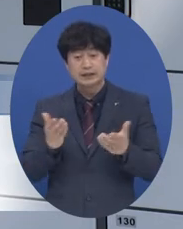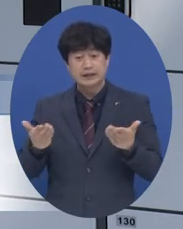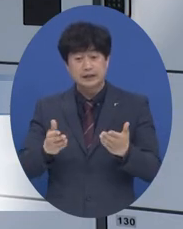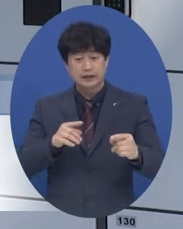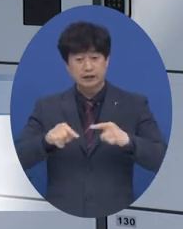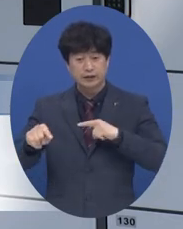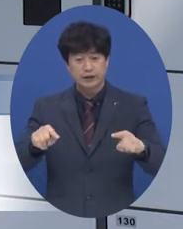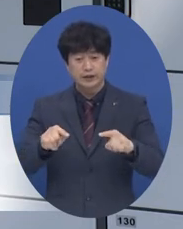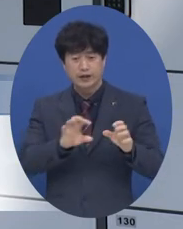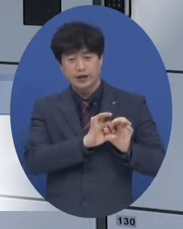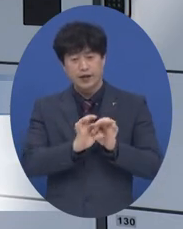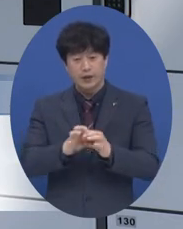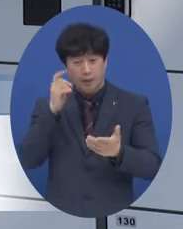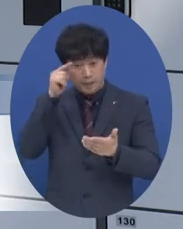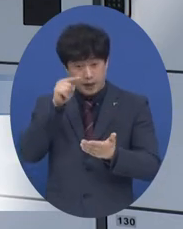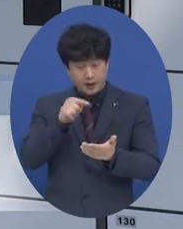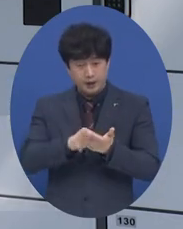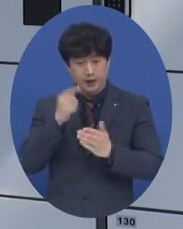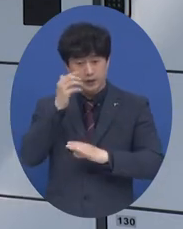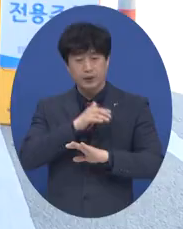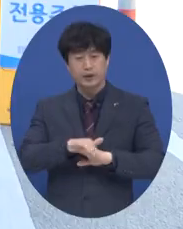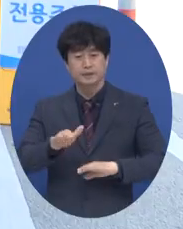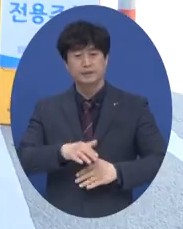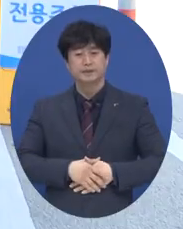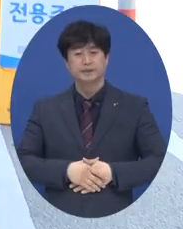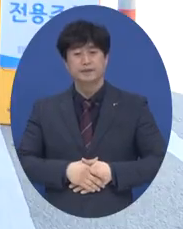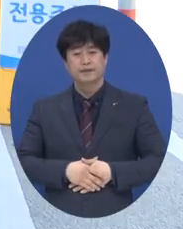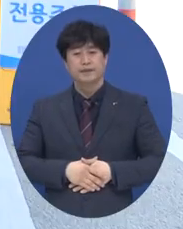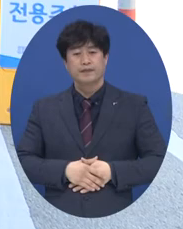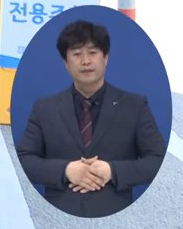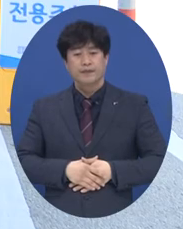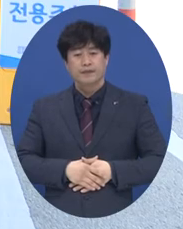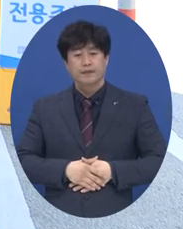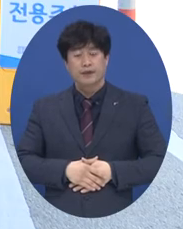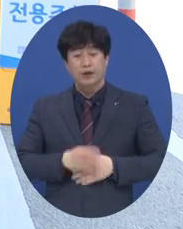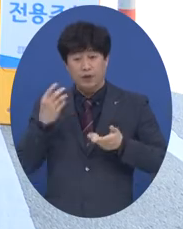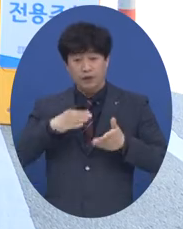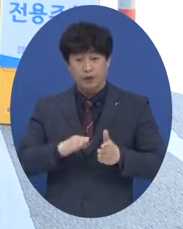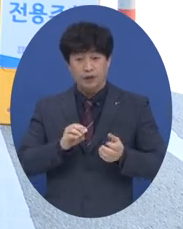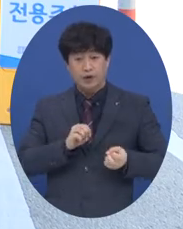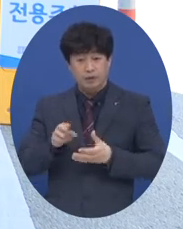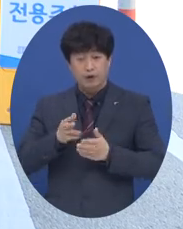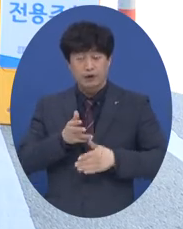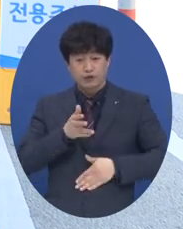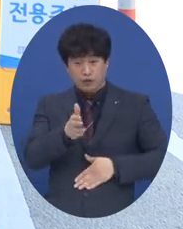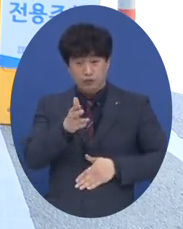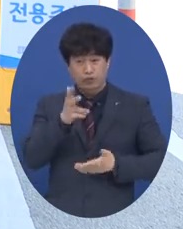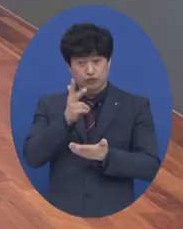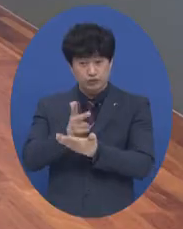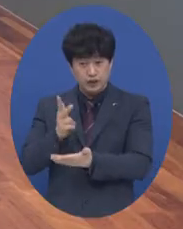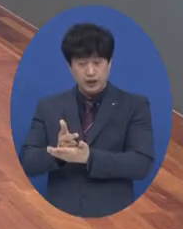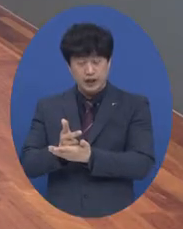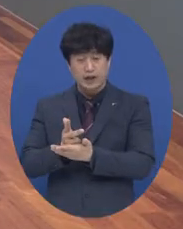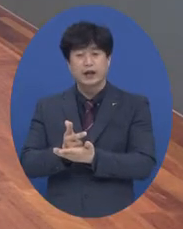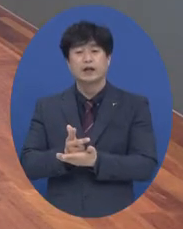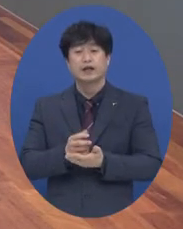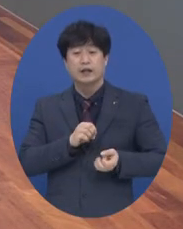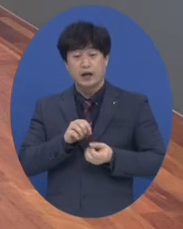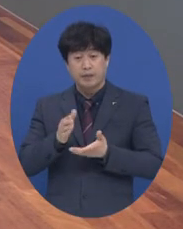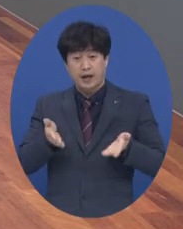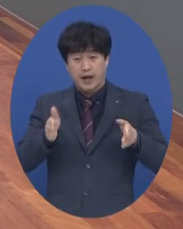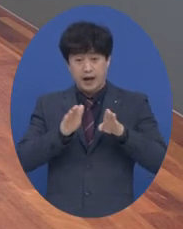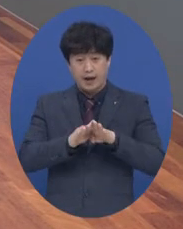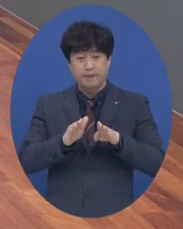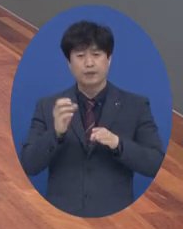의 동 댕 책을 지속적으로 발굴할 것이고요 경우도 는 택배차량 전현수 차면 무인택배 1과 함께 이동 노동자